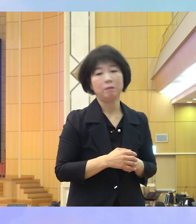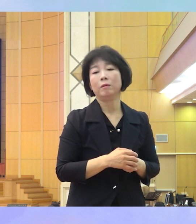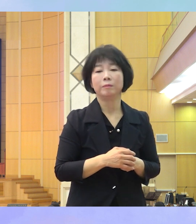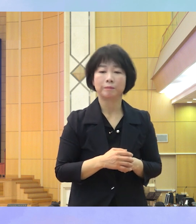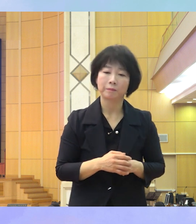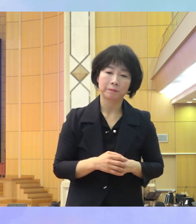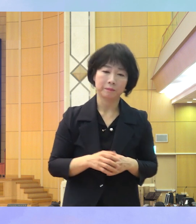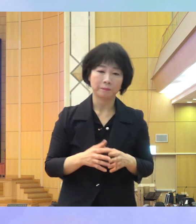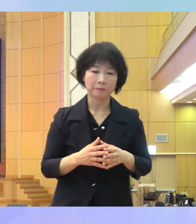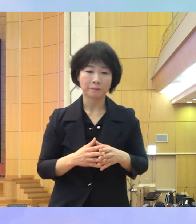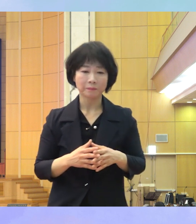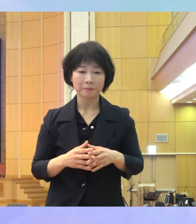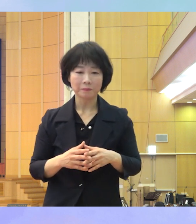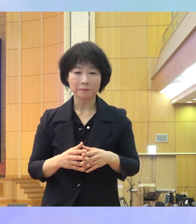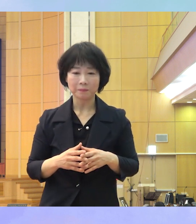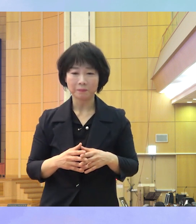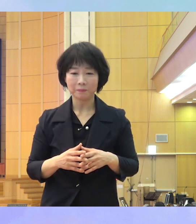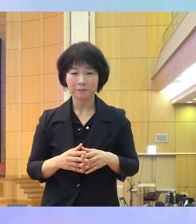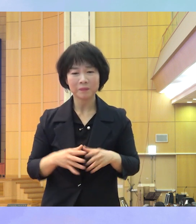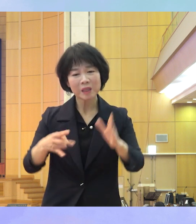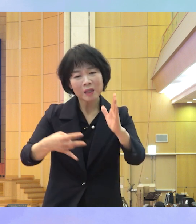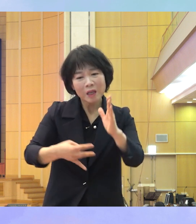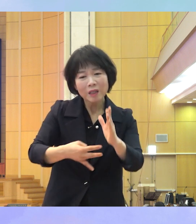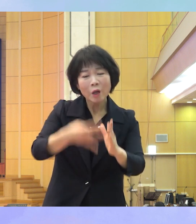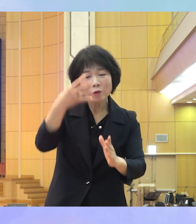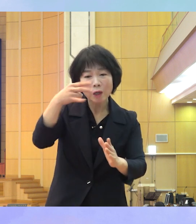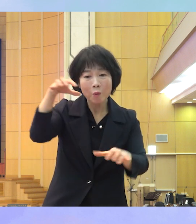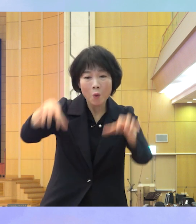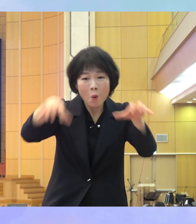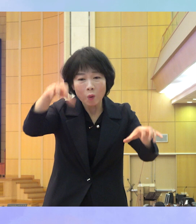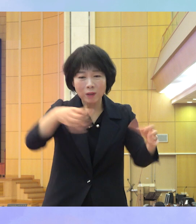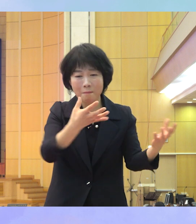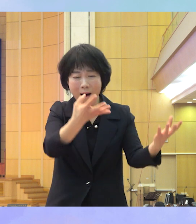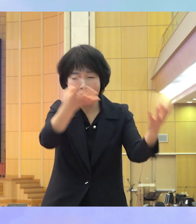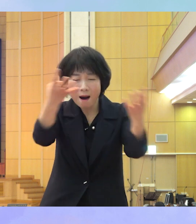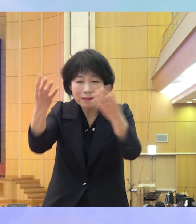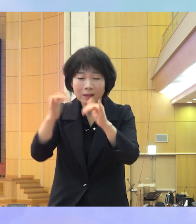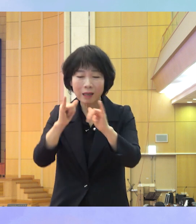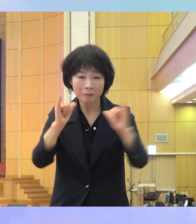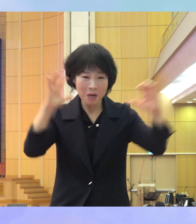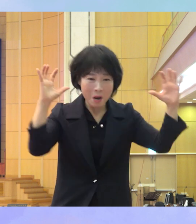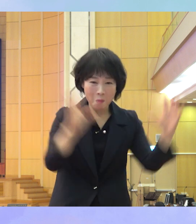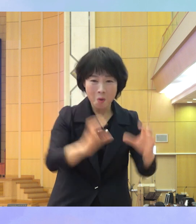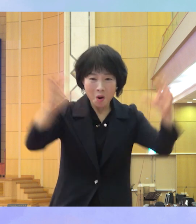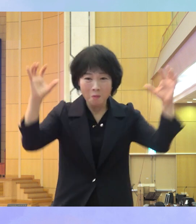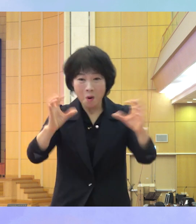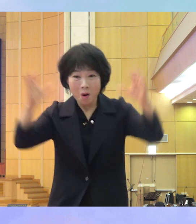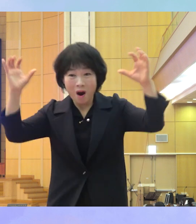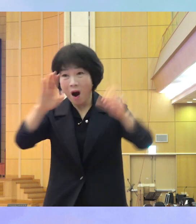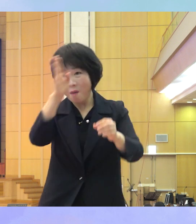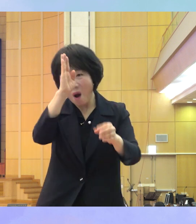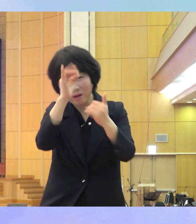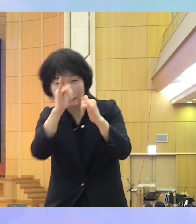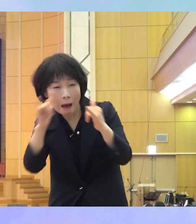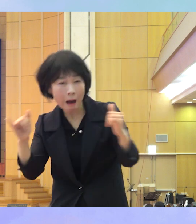예루살렘 부근에 수많은 사람들도 모여서 병든 사람과 더러운